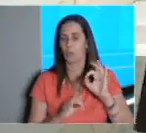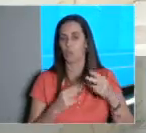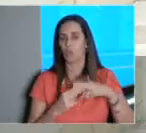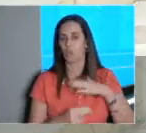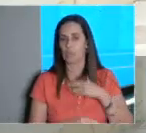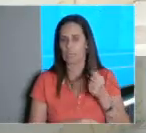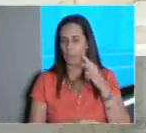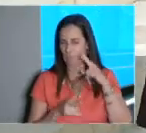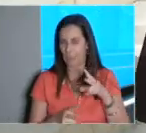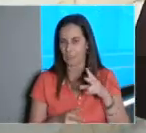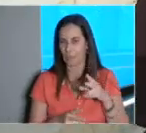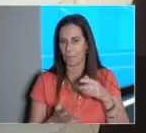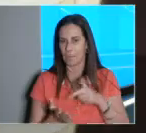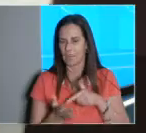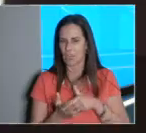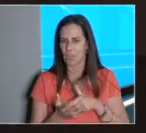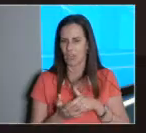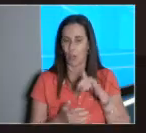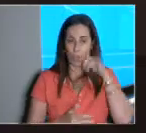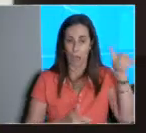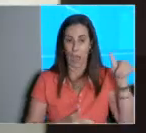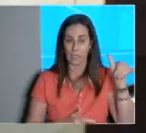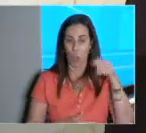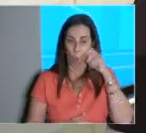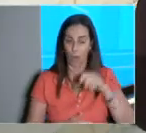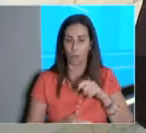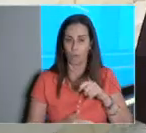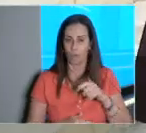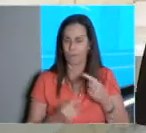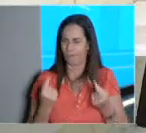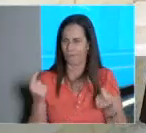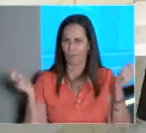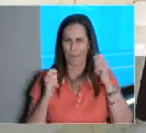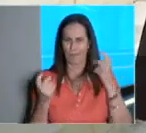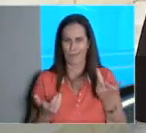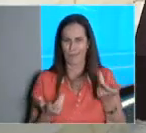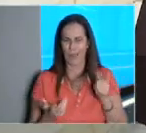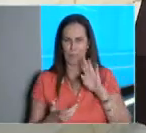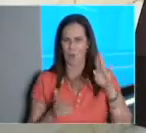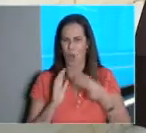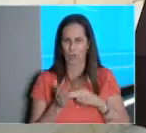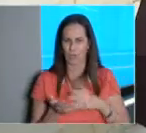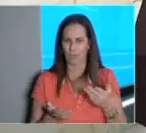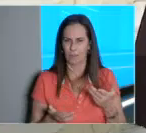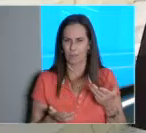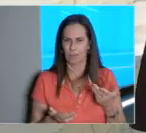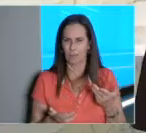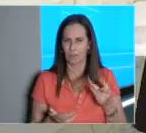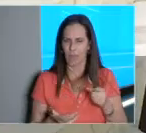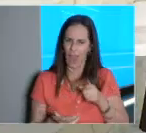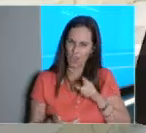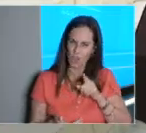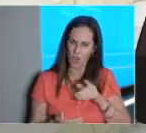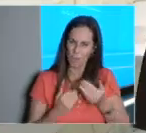איתנו. זה קצת היה מצחיק סגת הפנסיה, כאילו הוא נסע לשם. אגב, זה מפתיע כמה הוא לא מתוכנן או סלש לוזר. אתה